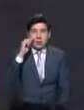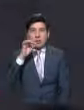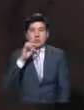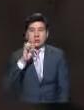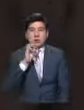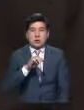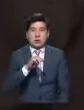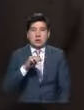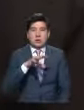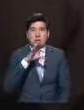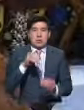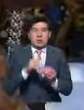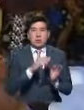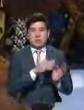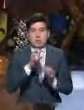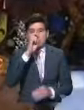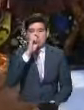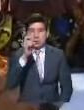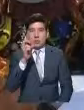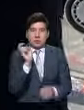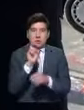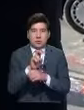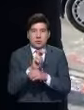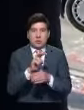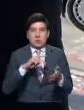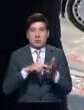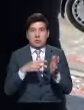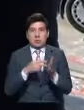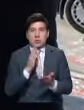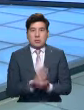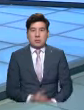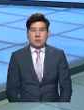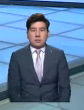мен бірқатар мемлекеттің өкілдері де келеді деп жоспарланған.